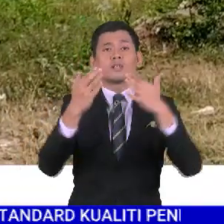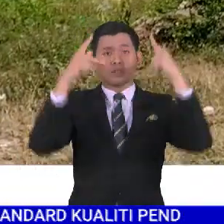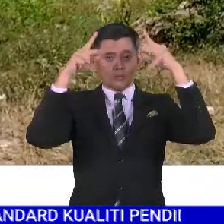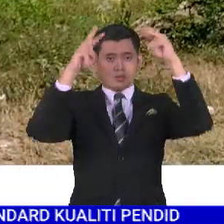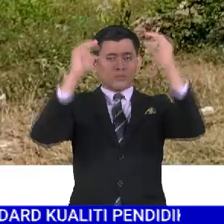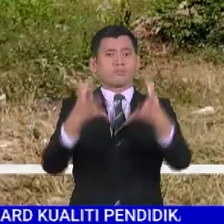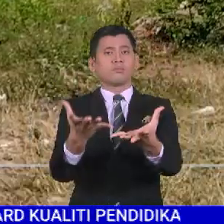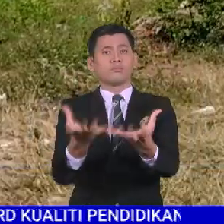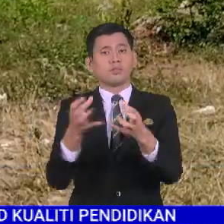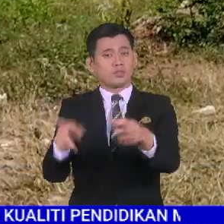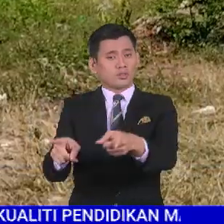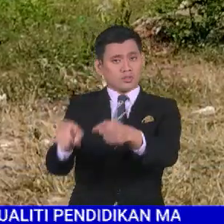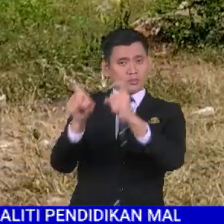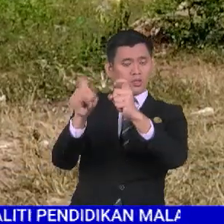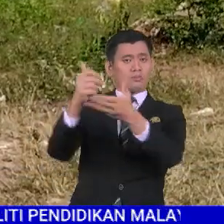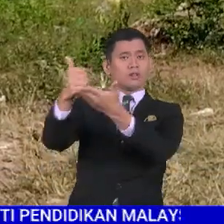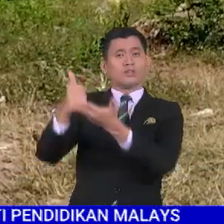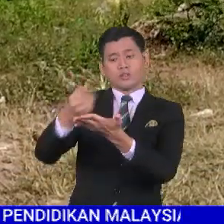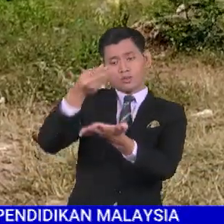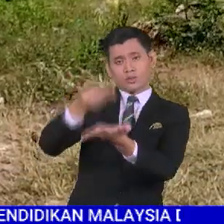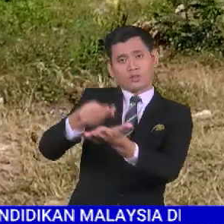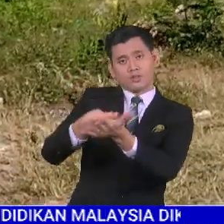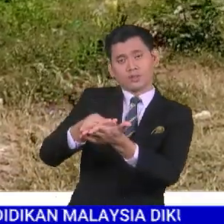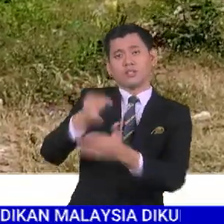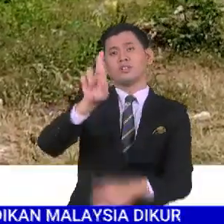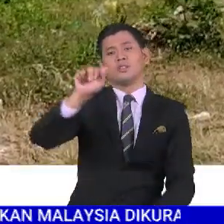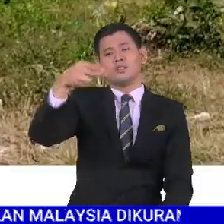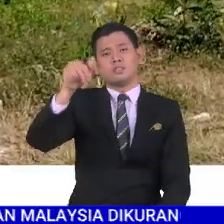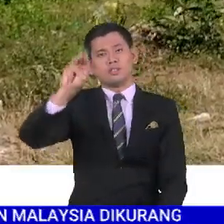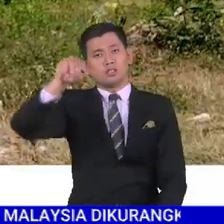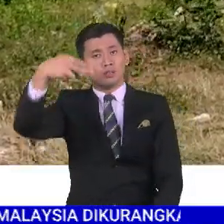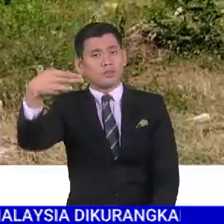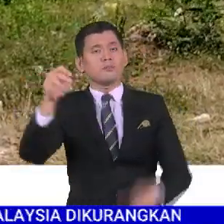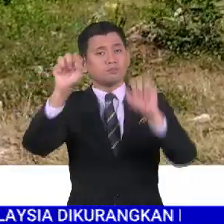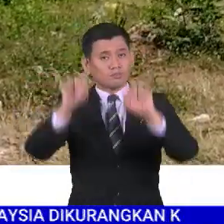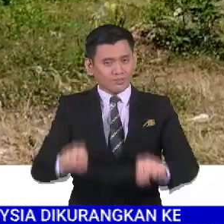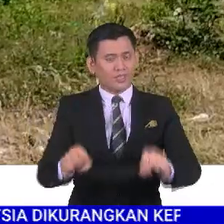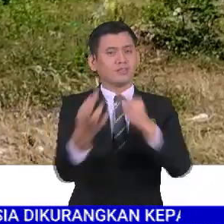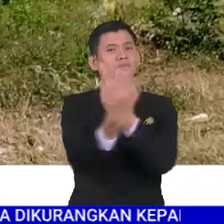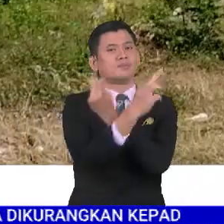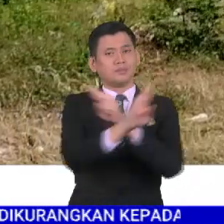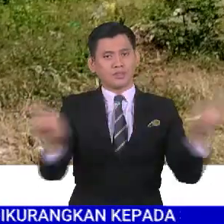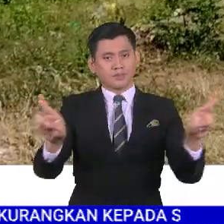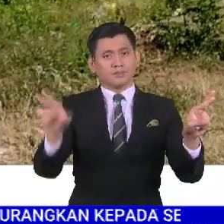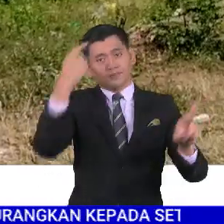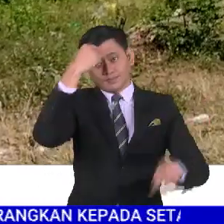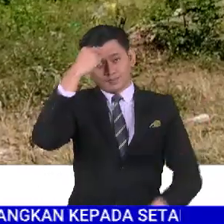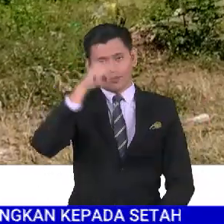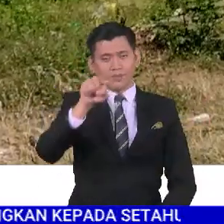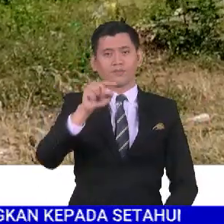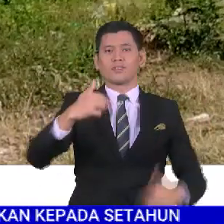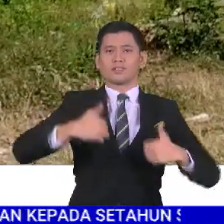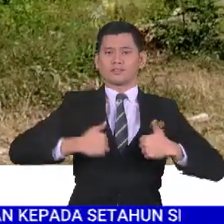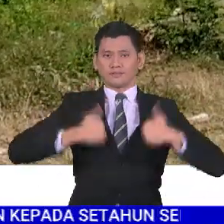nak mempercepatkan bantuan tunai rahmah. Bolehlah buat persiapan untuk